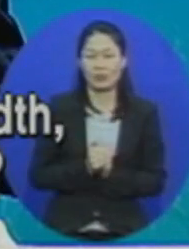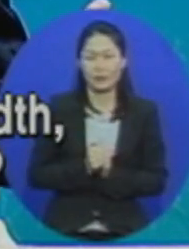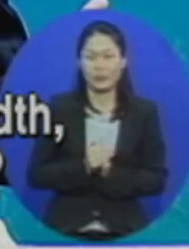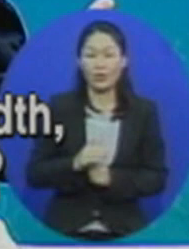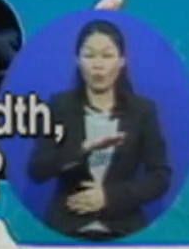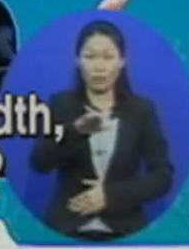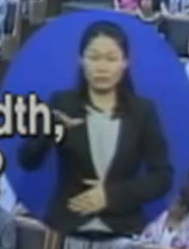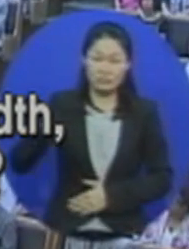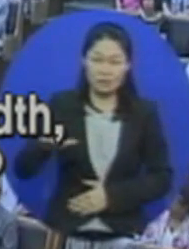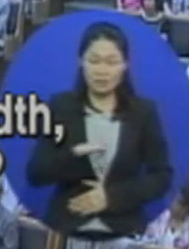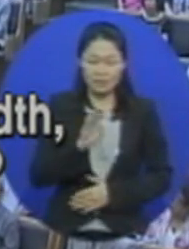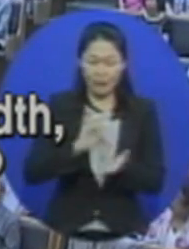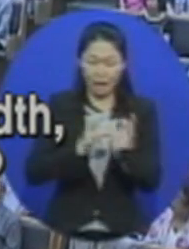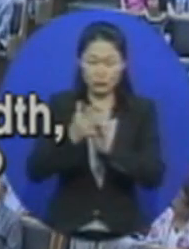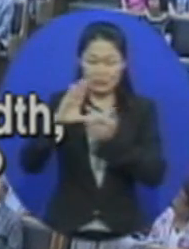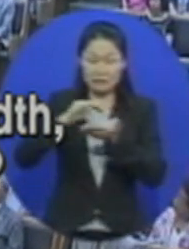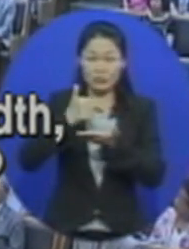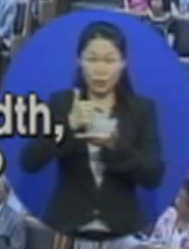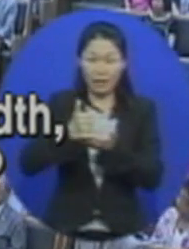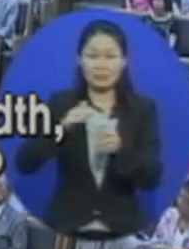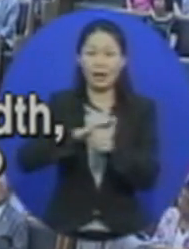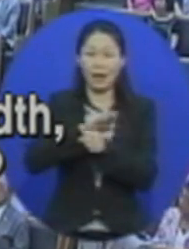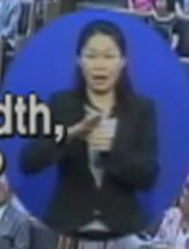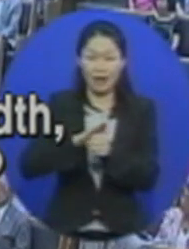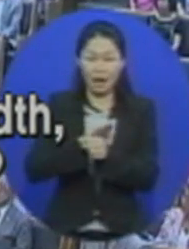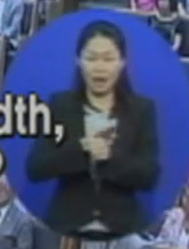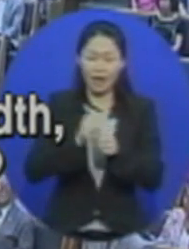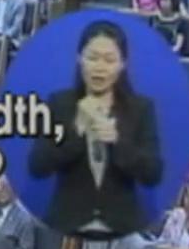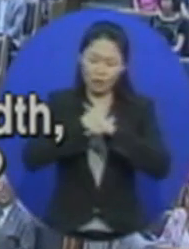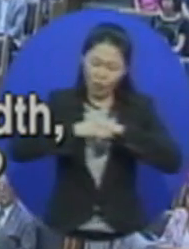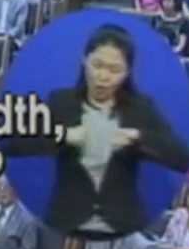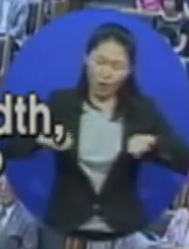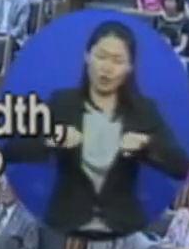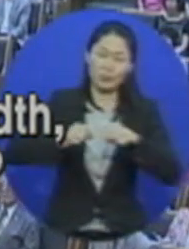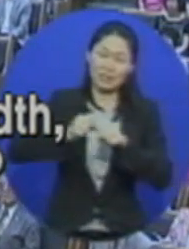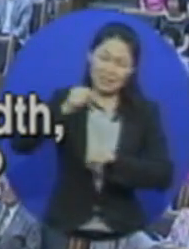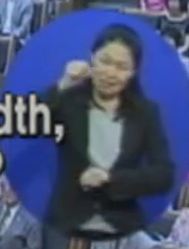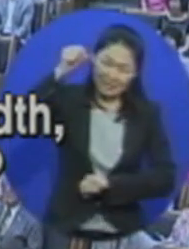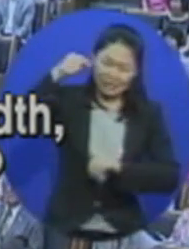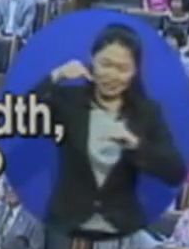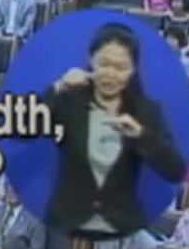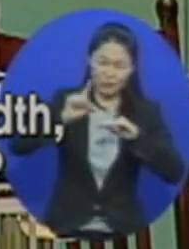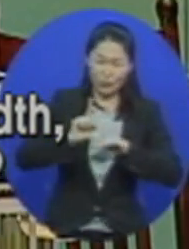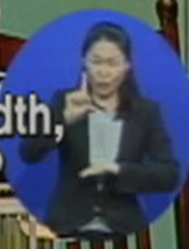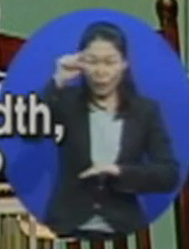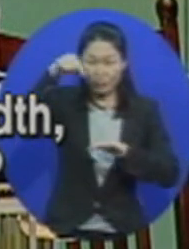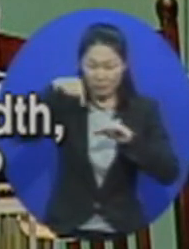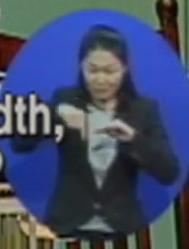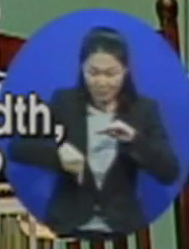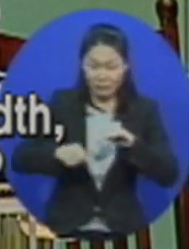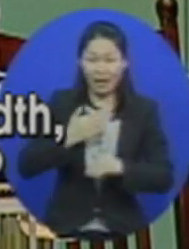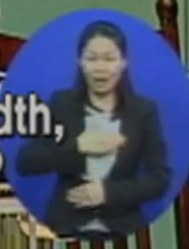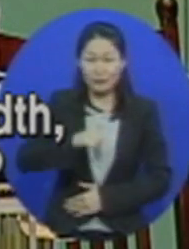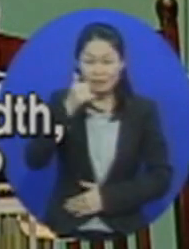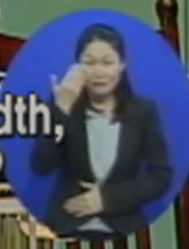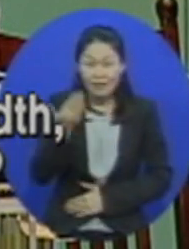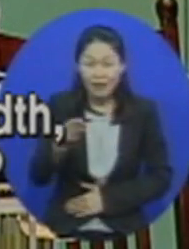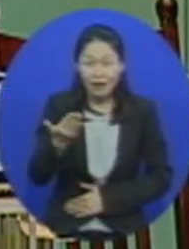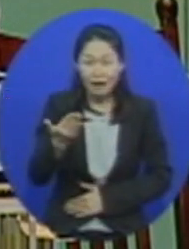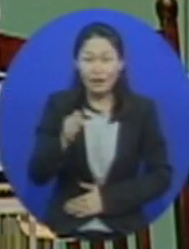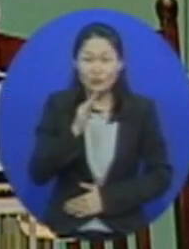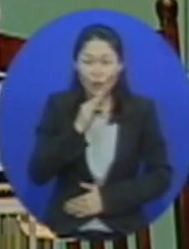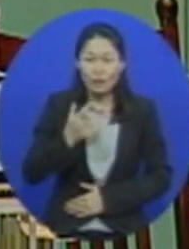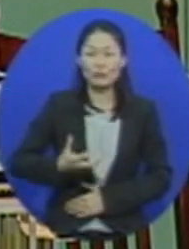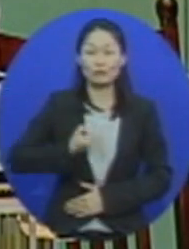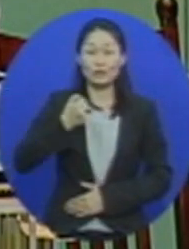여러분들은 예수 그리스도의 사랑의 넓이 길이 높이 깊이 를 아십니까 정말